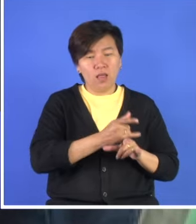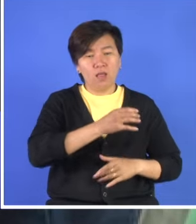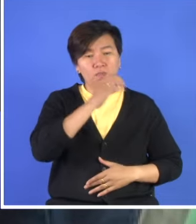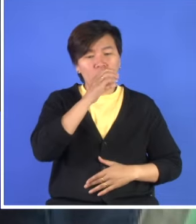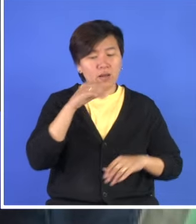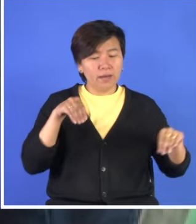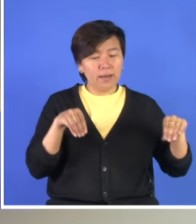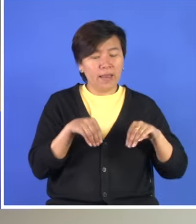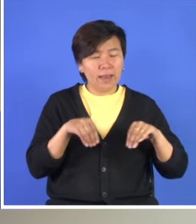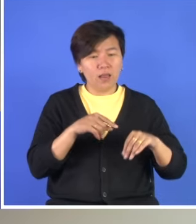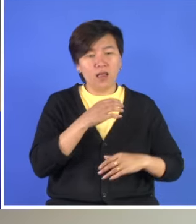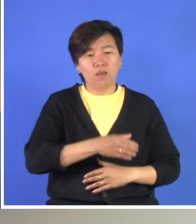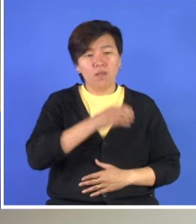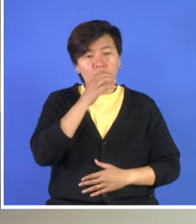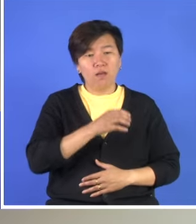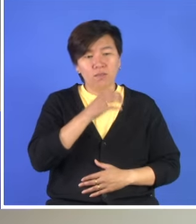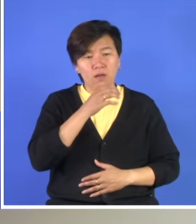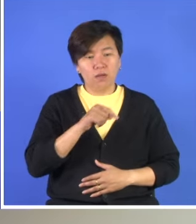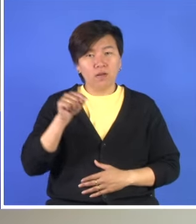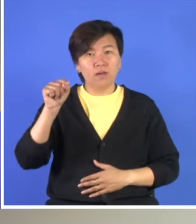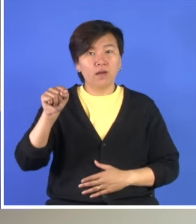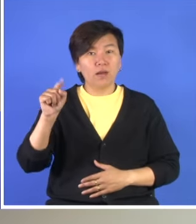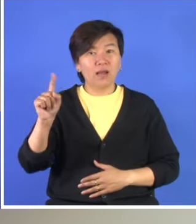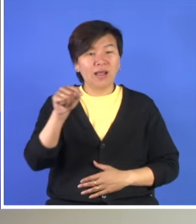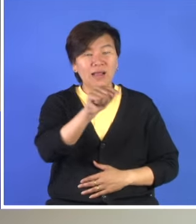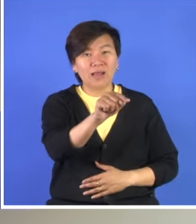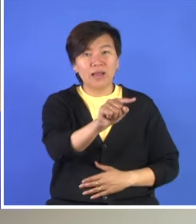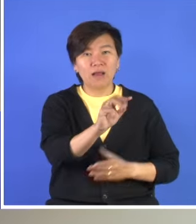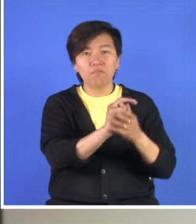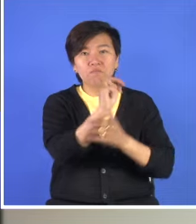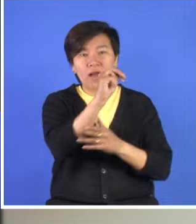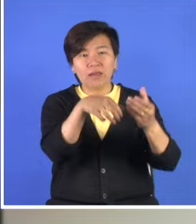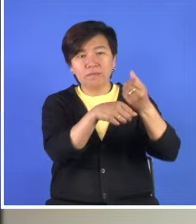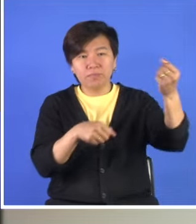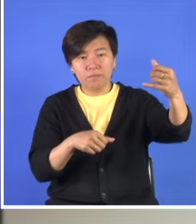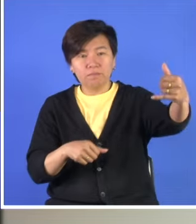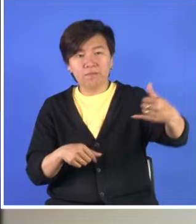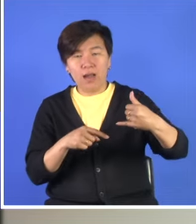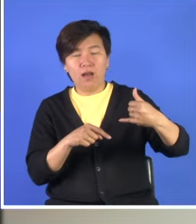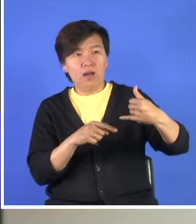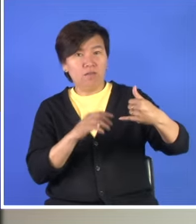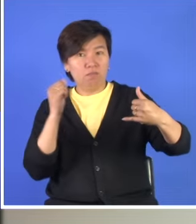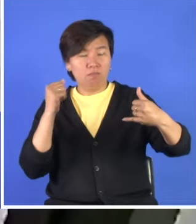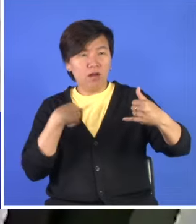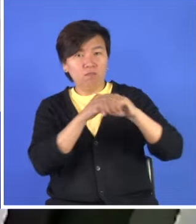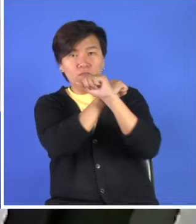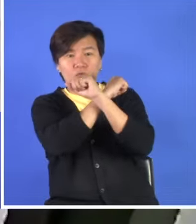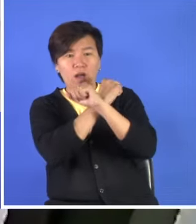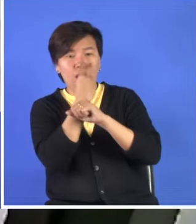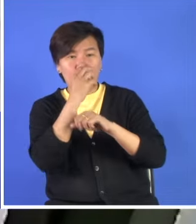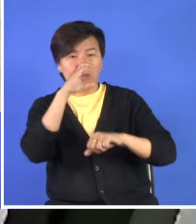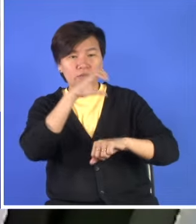ใกล้กันดื่มอยู่ดีๆผู้ตายก็ถือไม้คล้ายๆกับจะมาฟาดเขาก็เลยป้องกันตัวแล้วก็จับร่างเนี่ยกระ